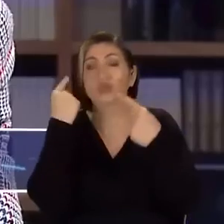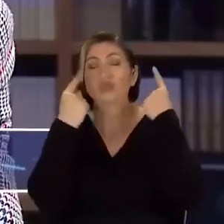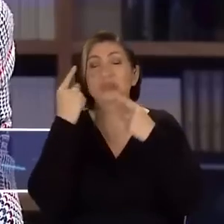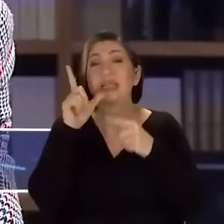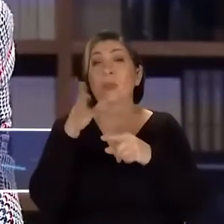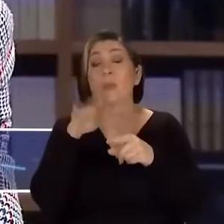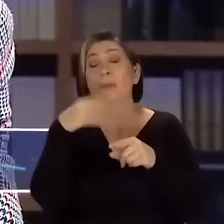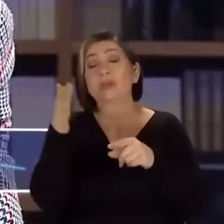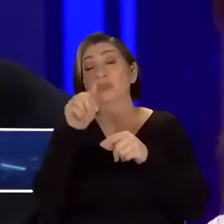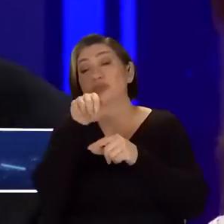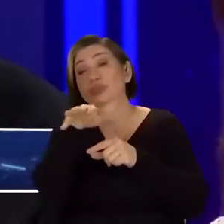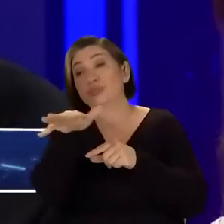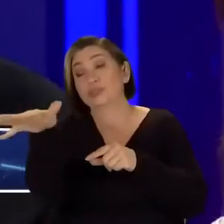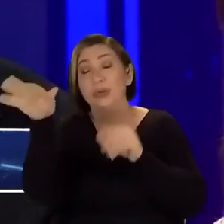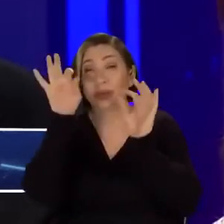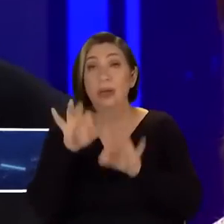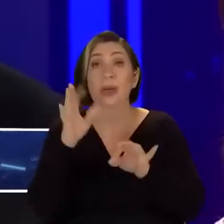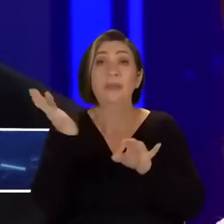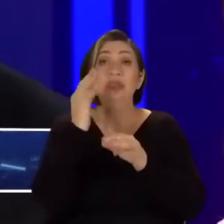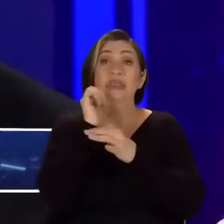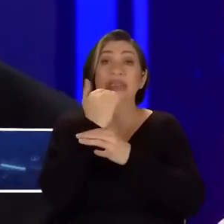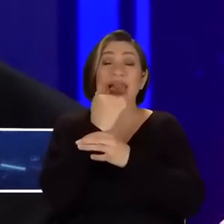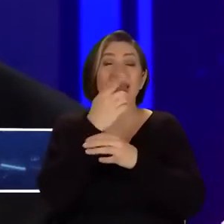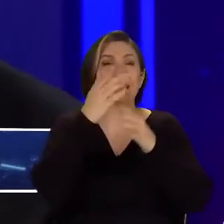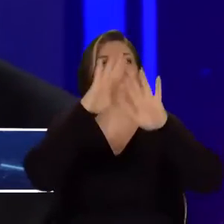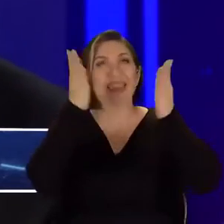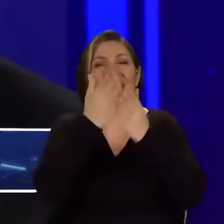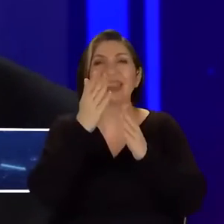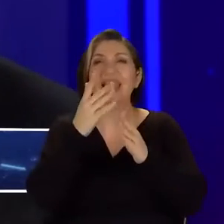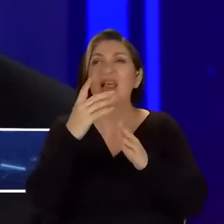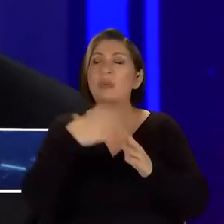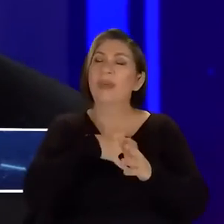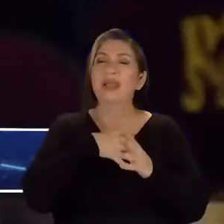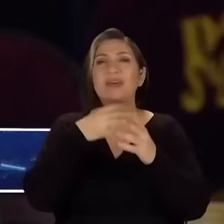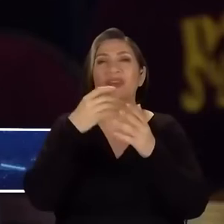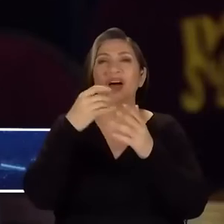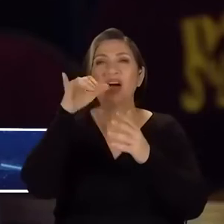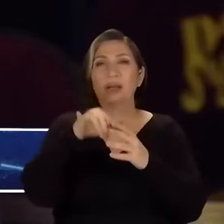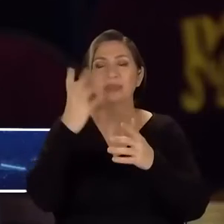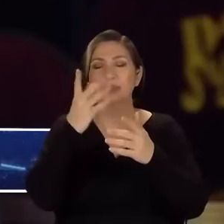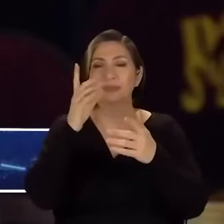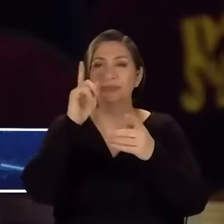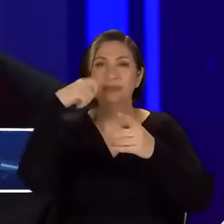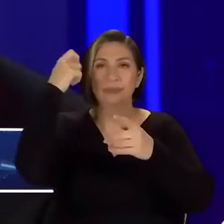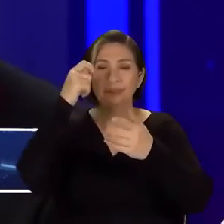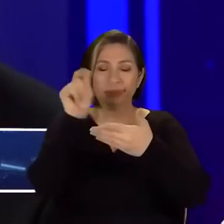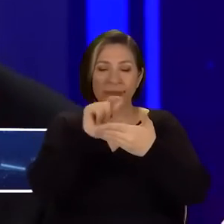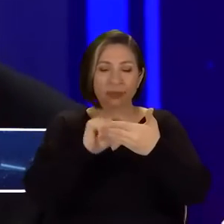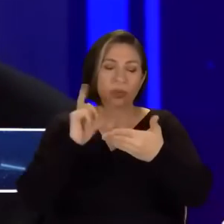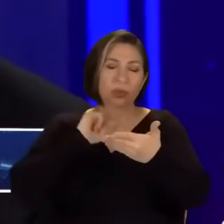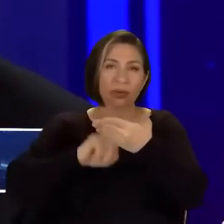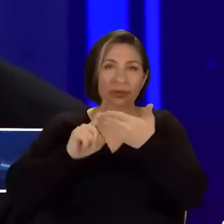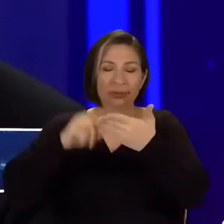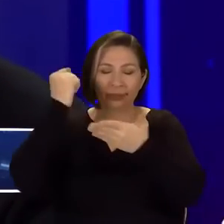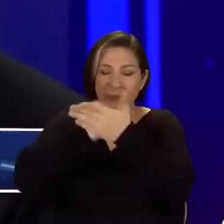daha sonra başka yerlere de yayılacak. Mesela sanat eserleri için telif hakları. Şimdi bir senaryo yazıyorsunuz, notere götürseniz her sayfasına